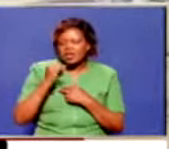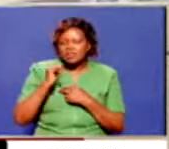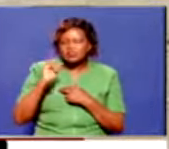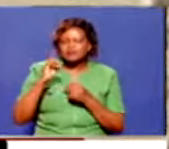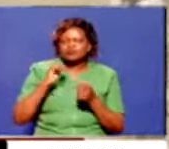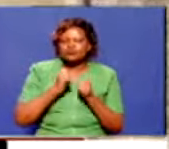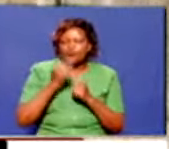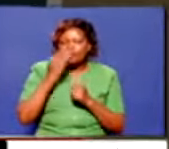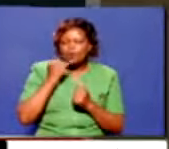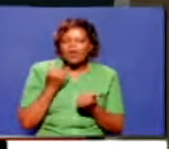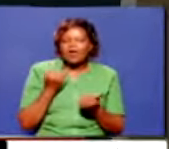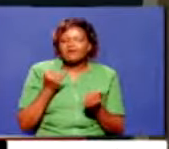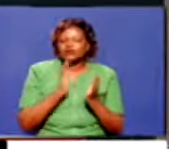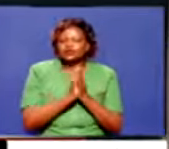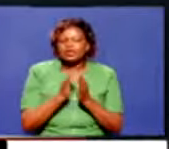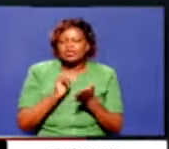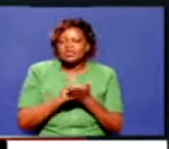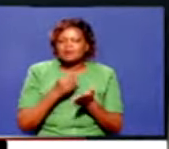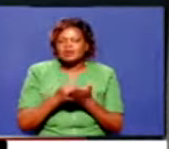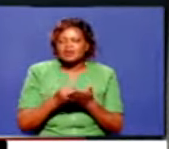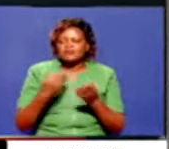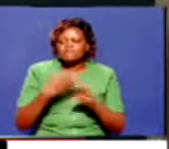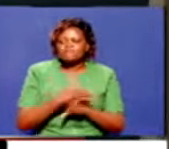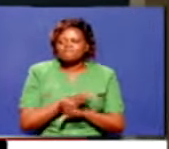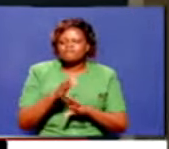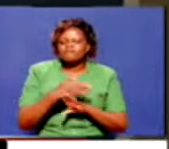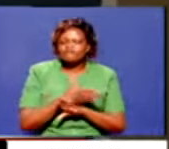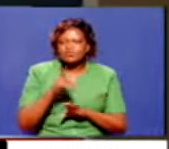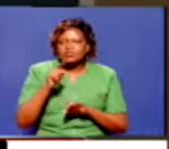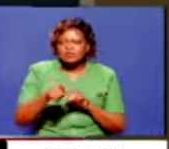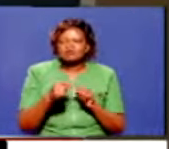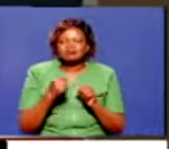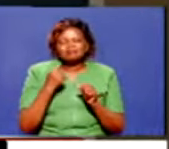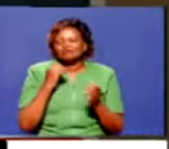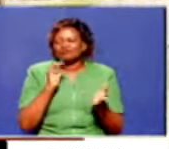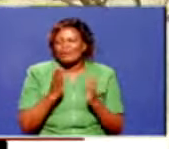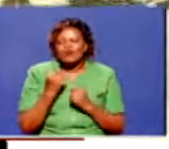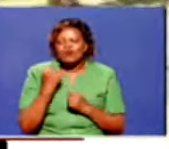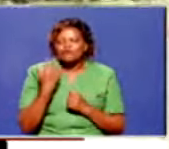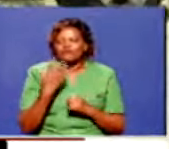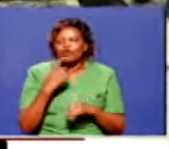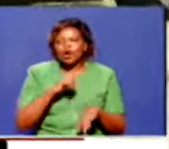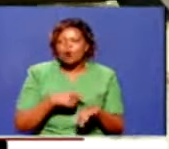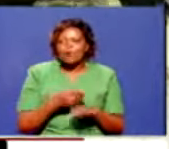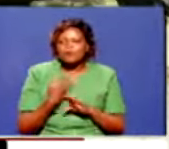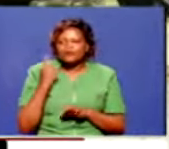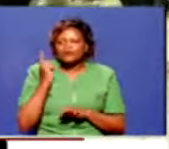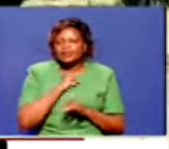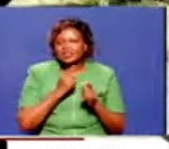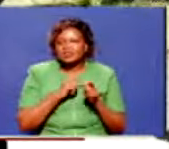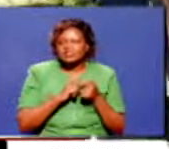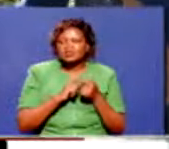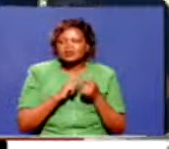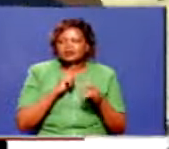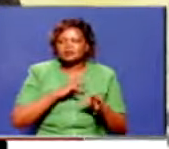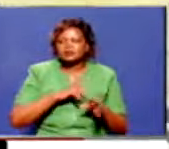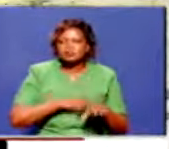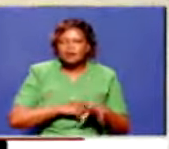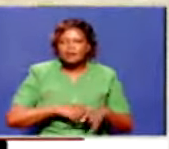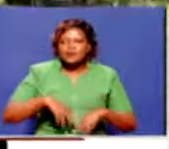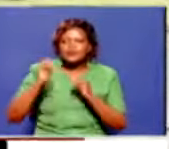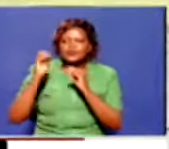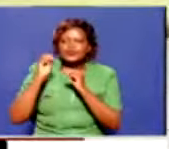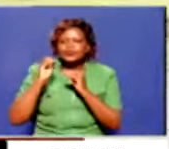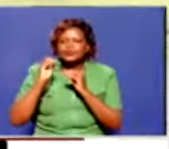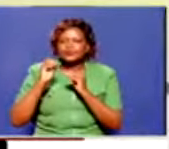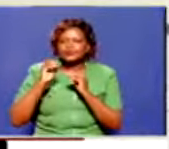kwenye shirikisho hilo. Ni shughuli iliyochukua takriban masaa 4 kukamilika, na baada ya kuondoka afisa